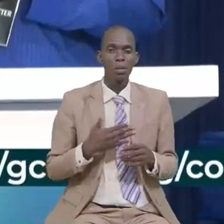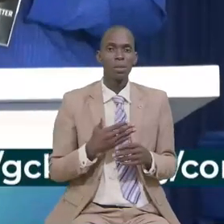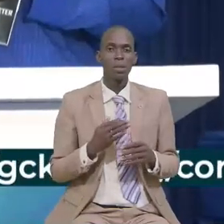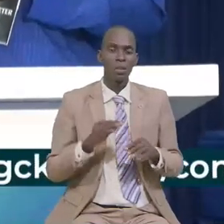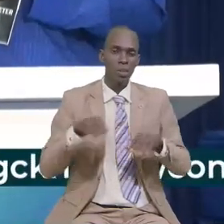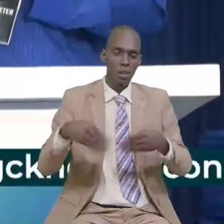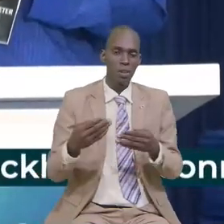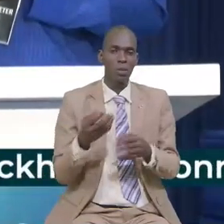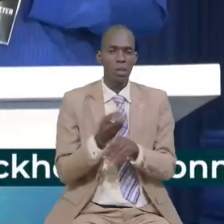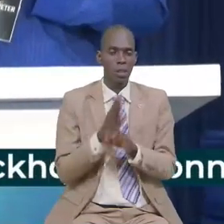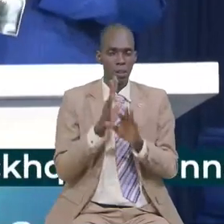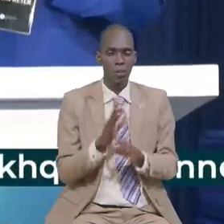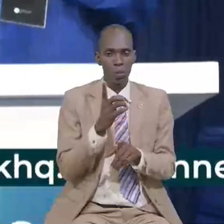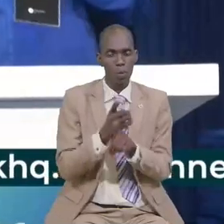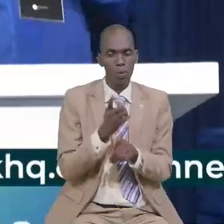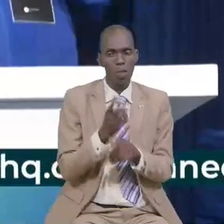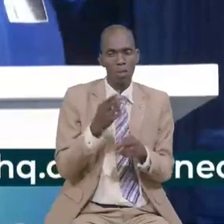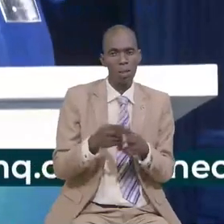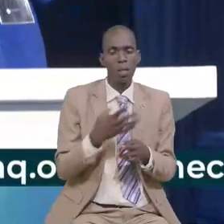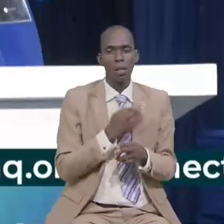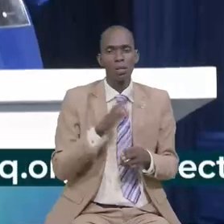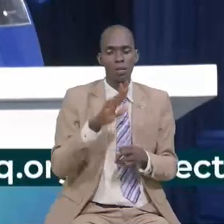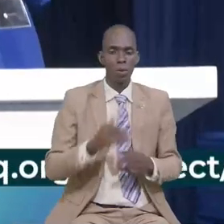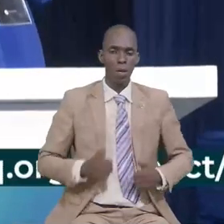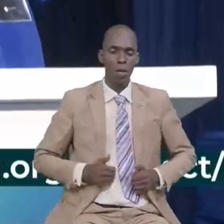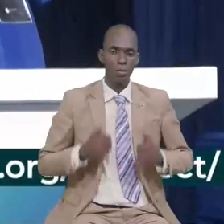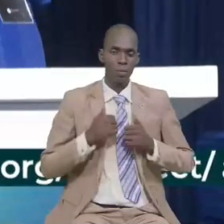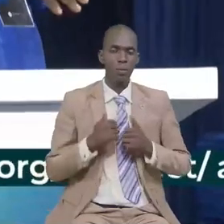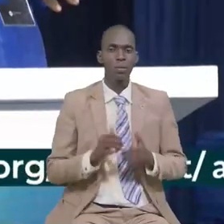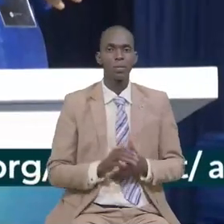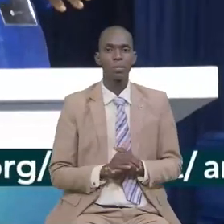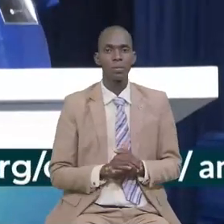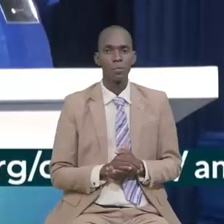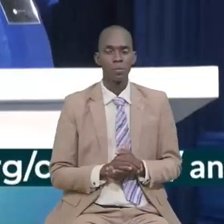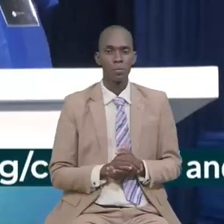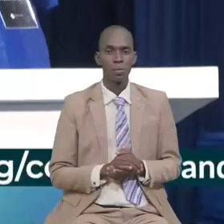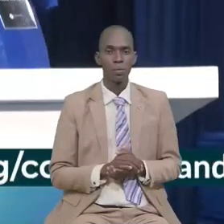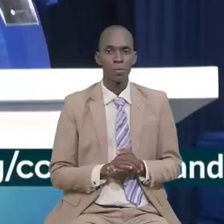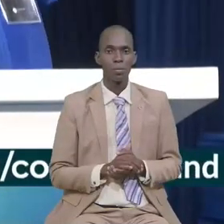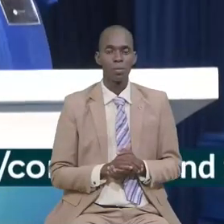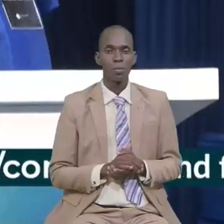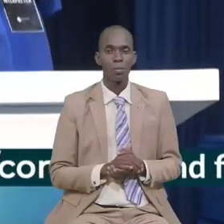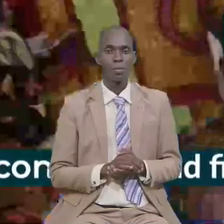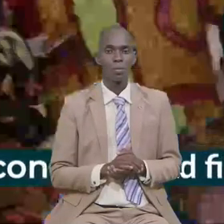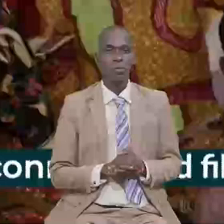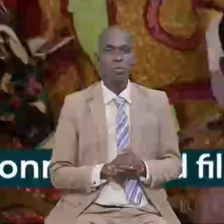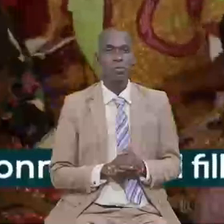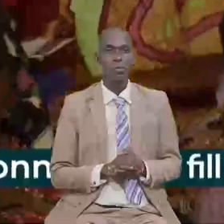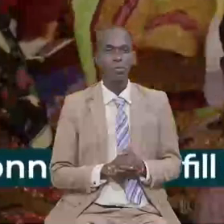Prière donnée, votre nom exact au